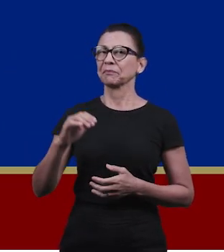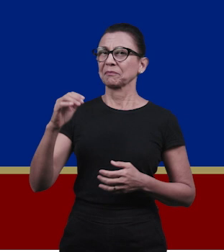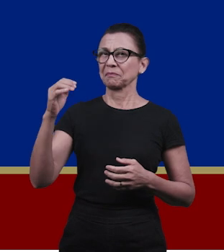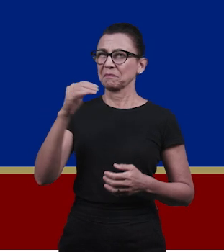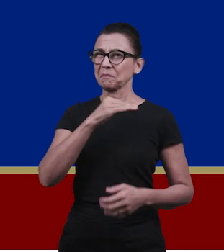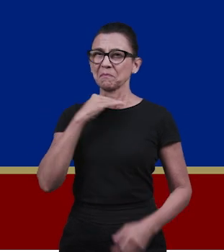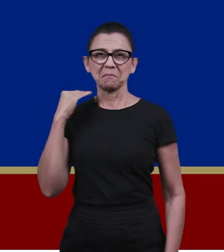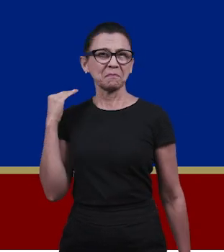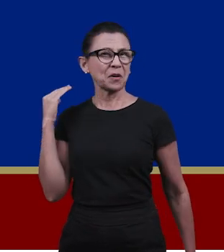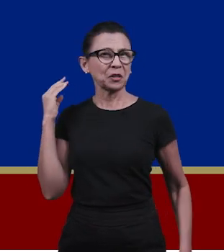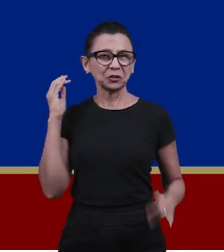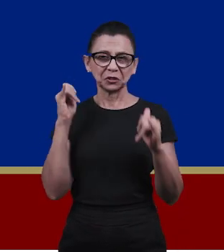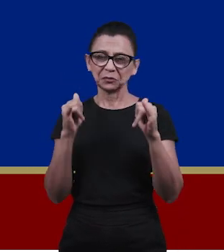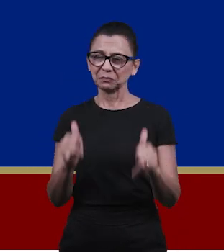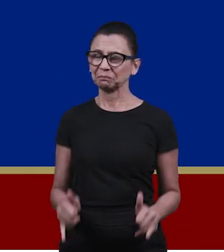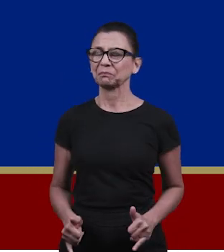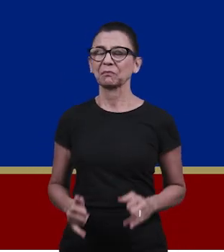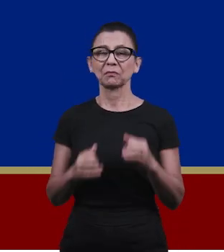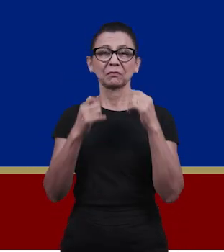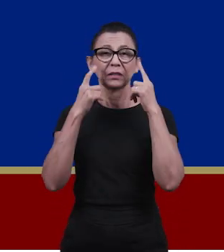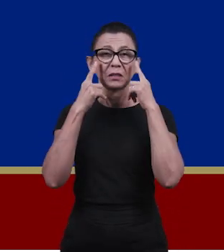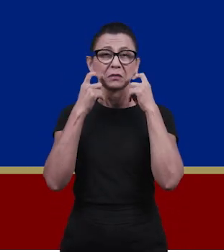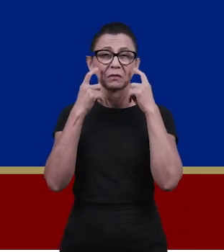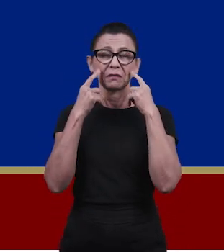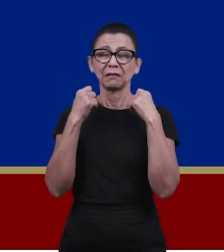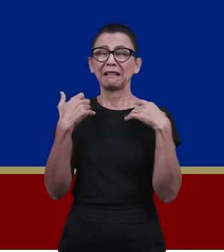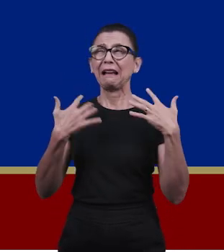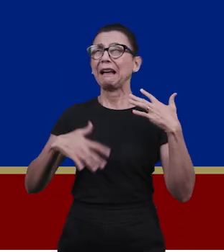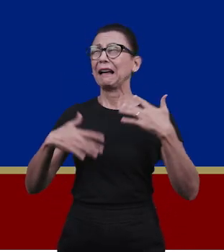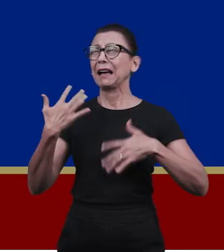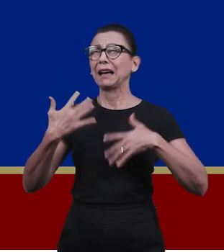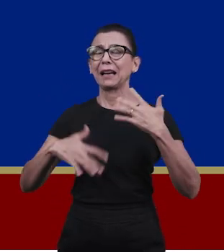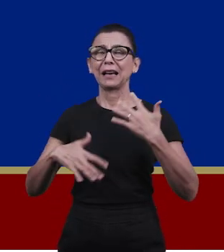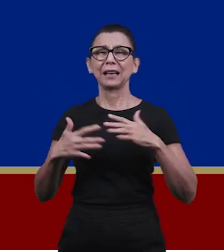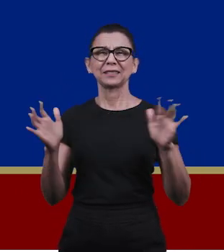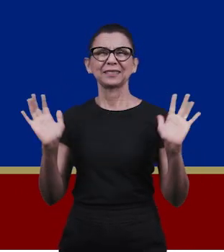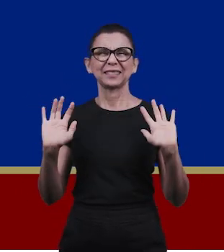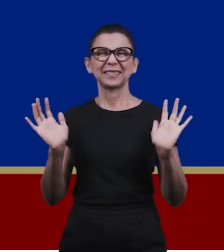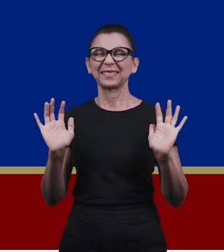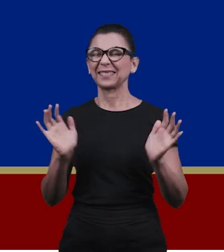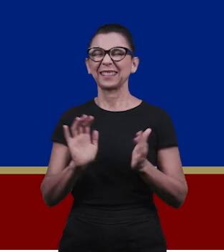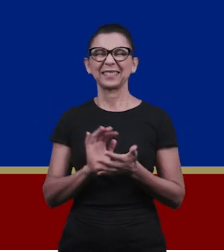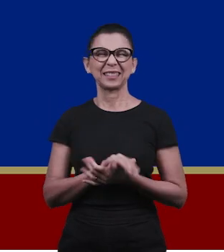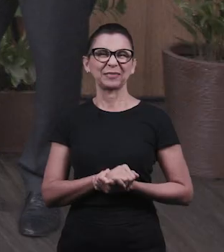смерти, ни плача, ни слез, ни боли.